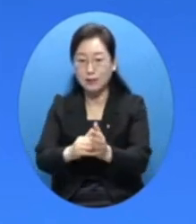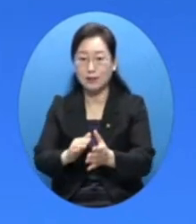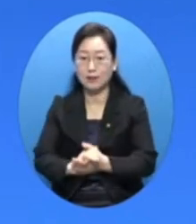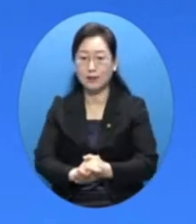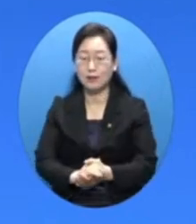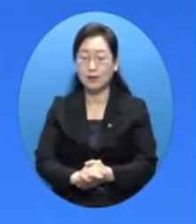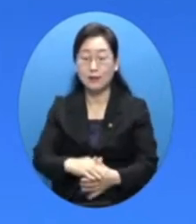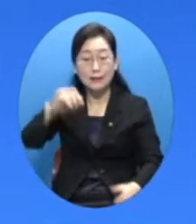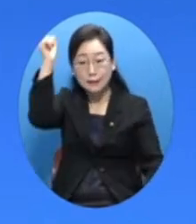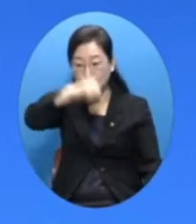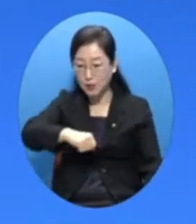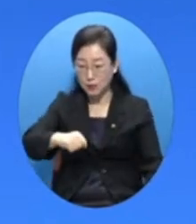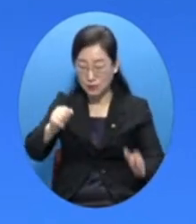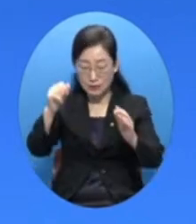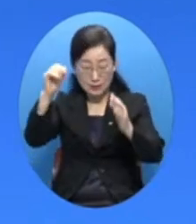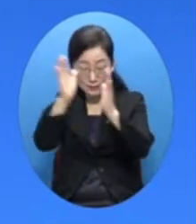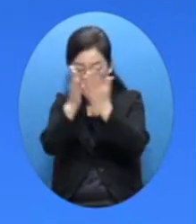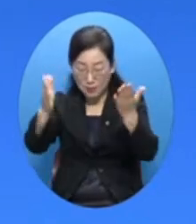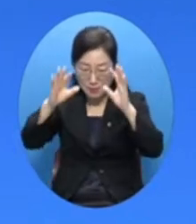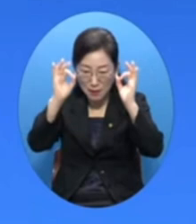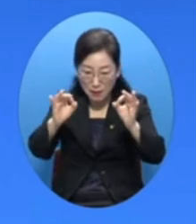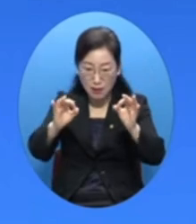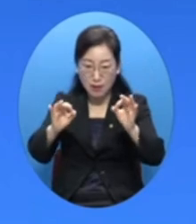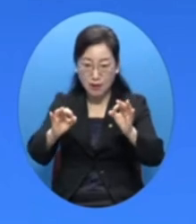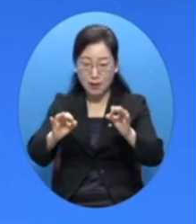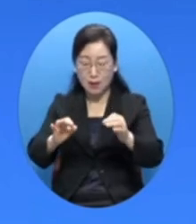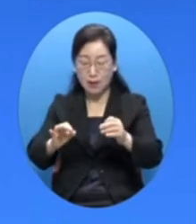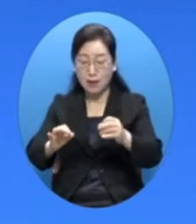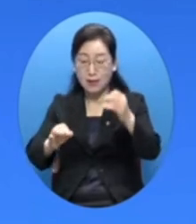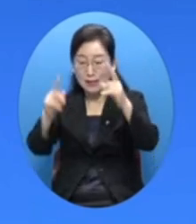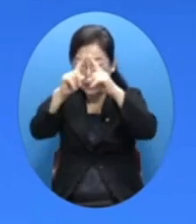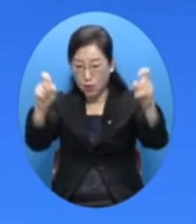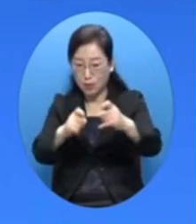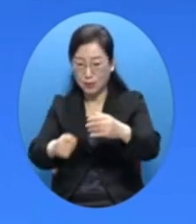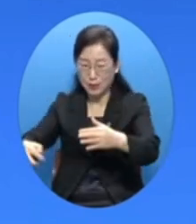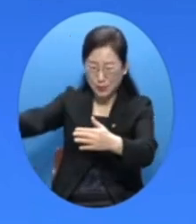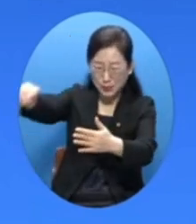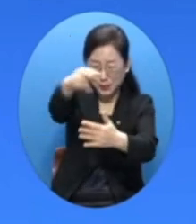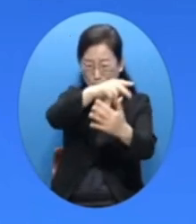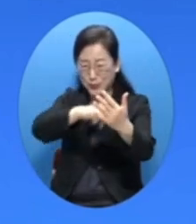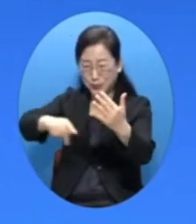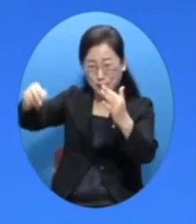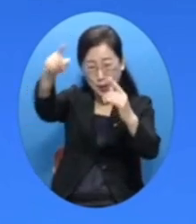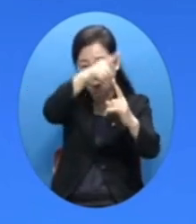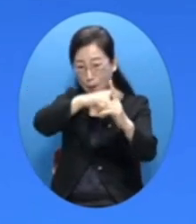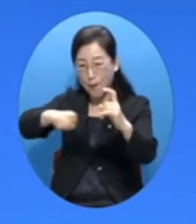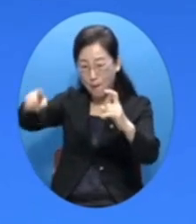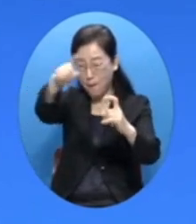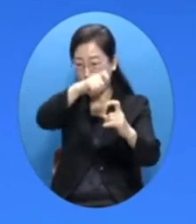성경을 보니까 새벽 일찍 일어나 여리고 성을 돌았다고 했습니다. 마지막 날에 일곱 바퀴를 돌았는데 일곱 바퀴를 돌고 나서